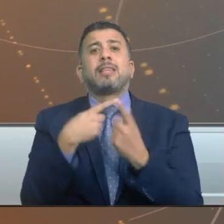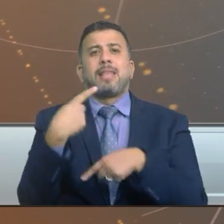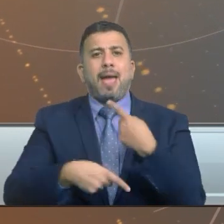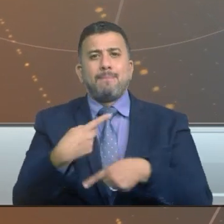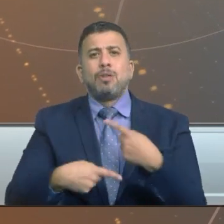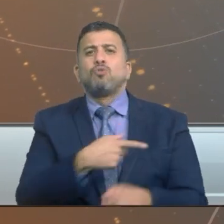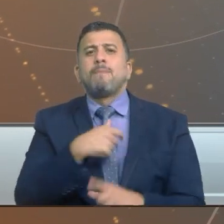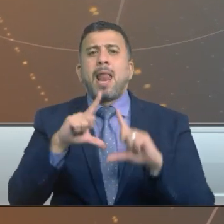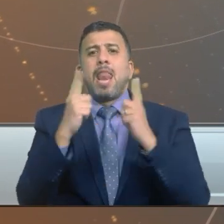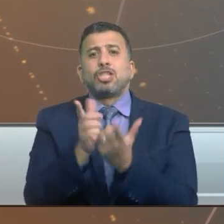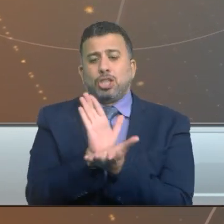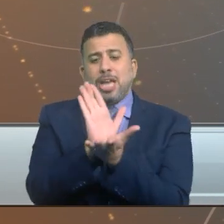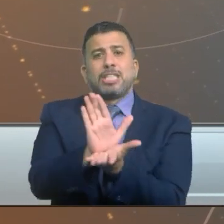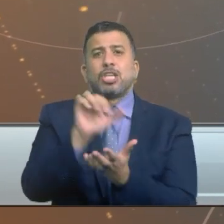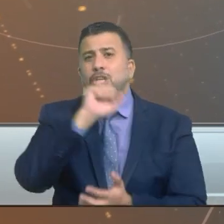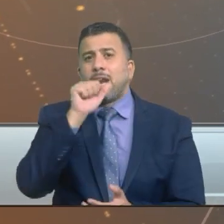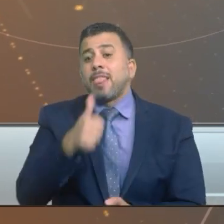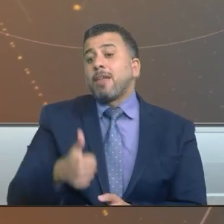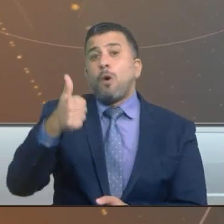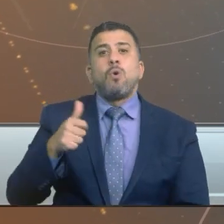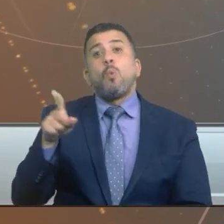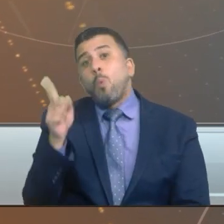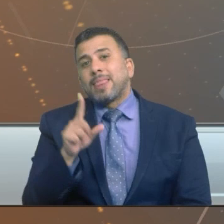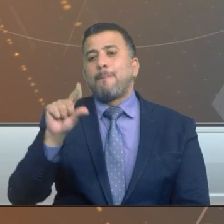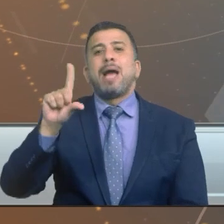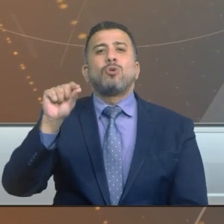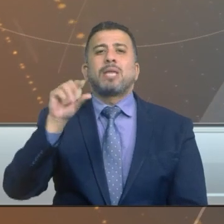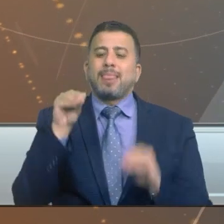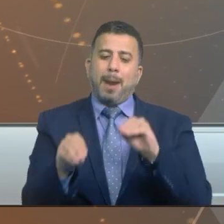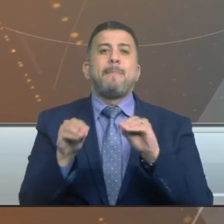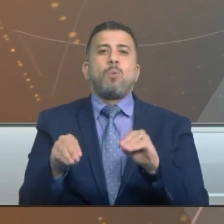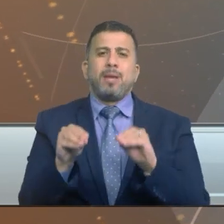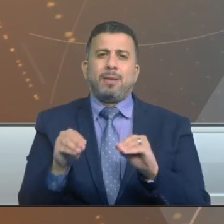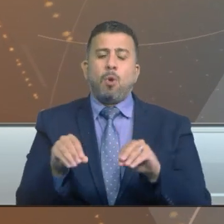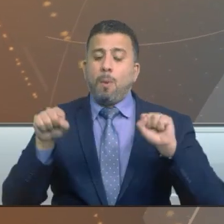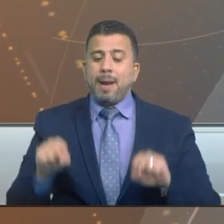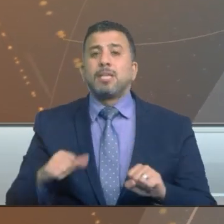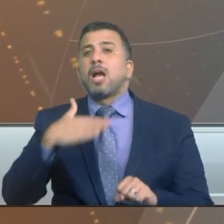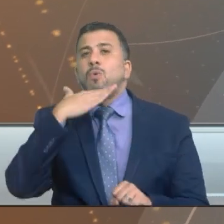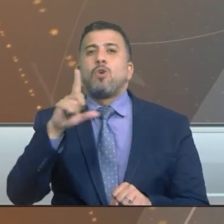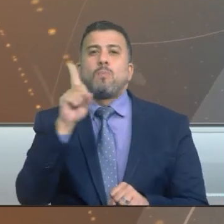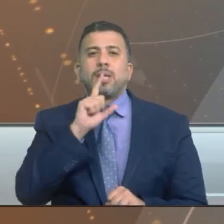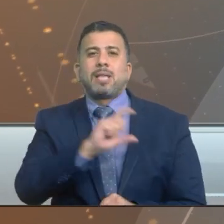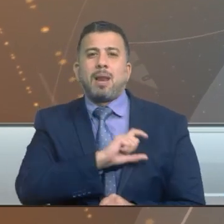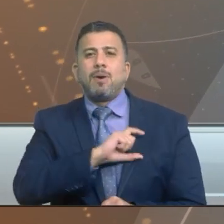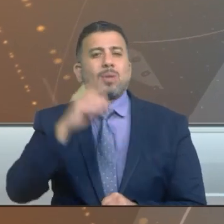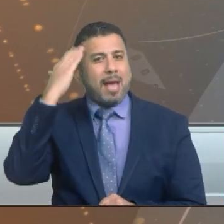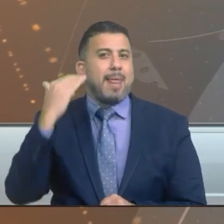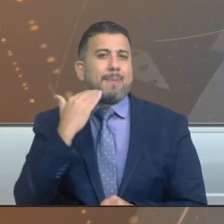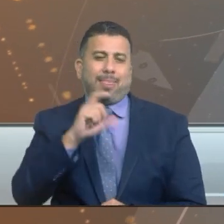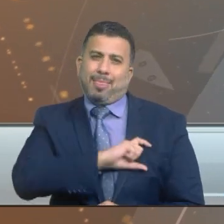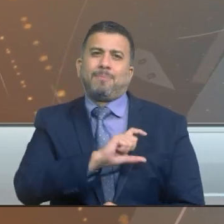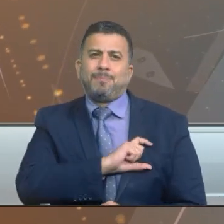دائمه تسمى لجنه جائزه الشارقه للتفوق والتميز التربوي ومجالس سي اولياء امور الطلبه